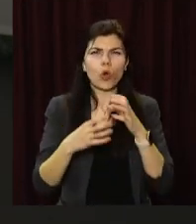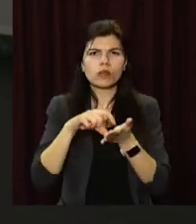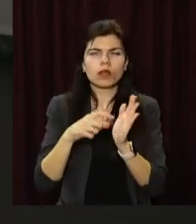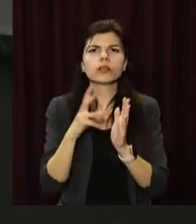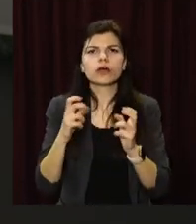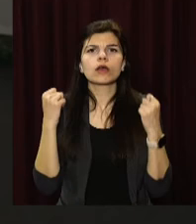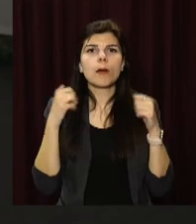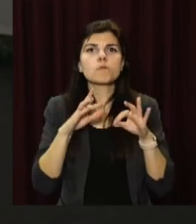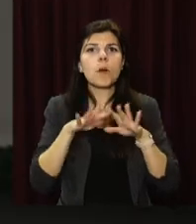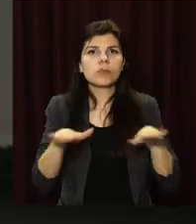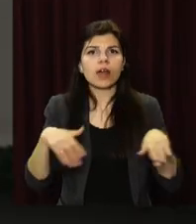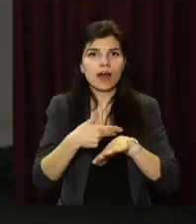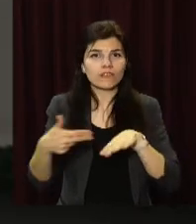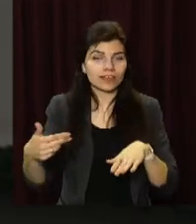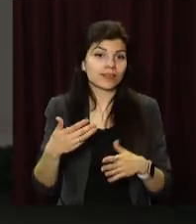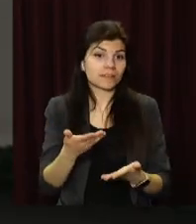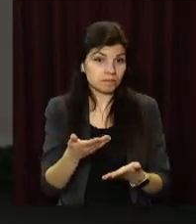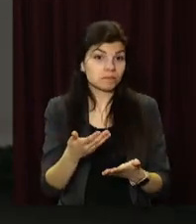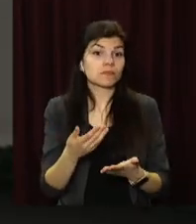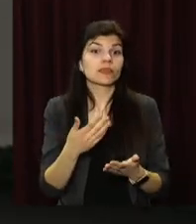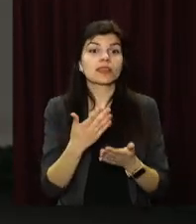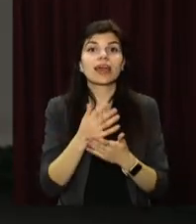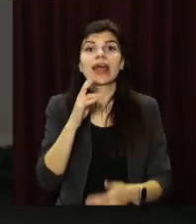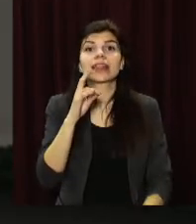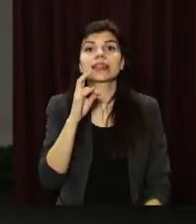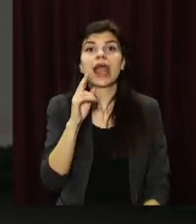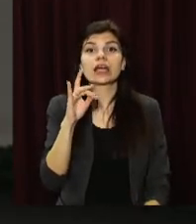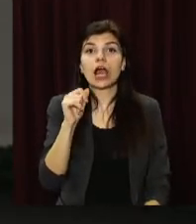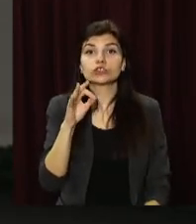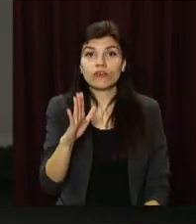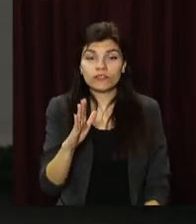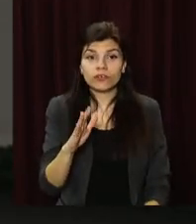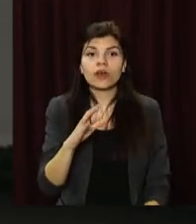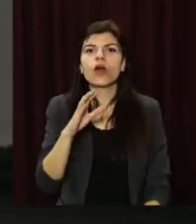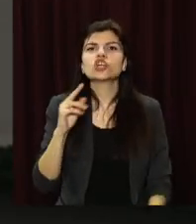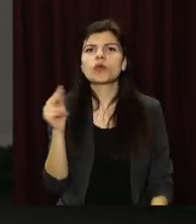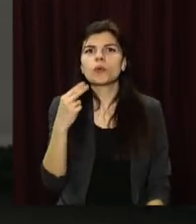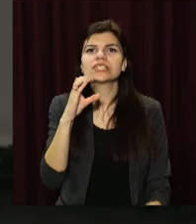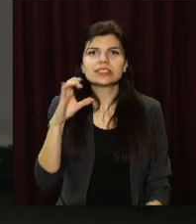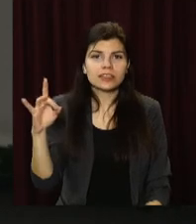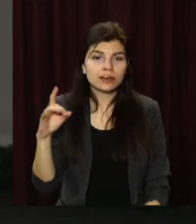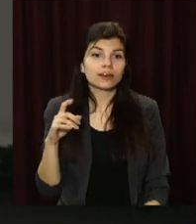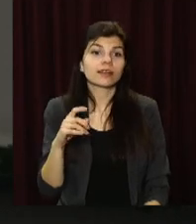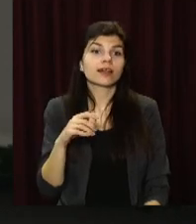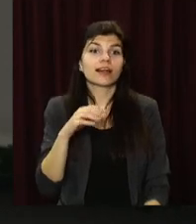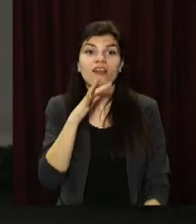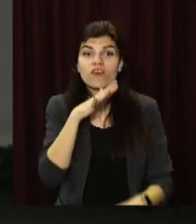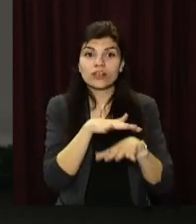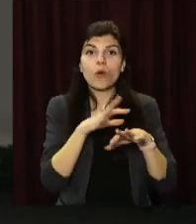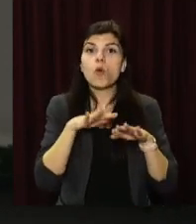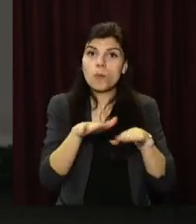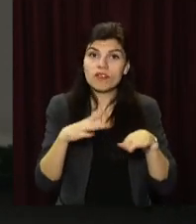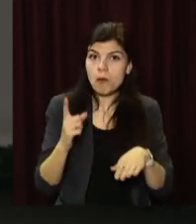нині наш і мій колега. Був такий Едуард Некрасов, чемпіон СССР, чемпіон спартакіади народів СССР по плаванню,